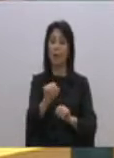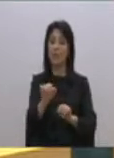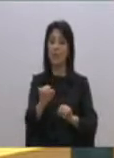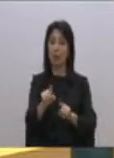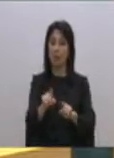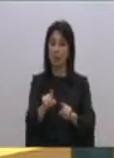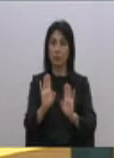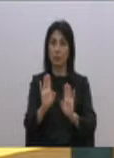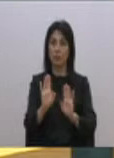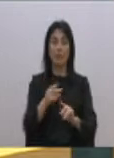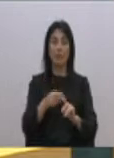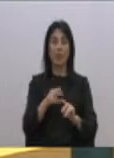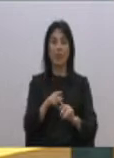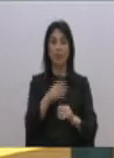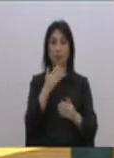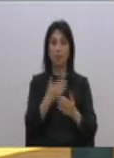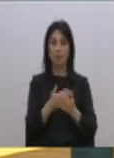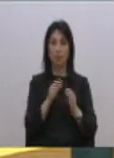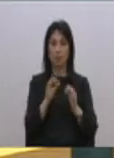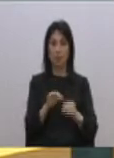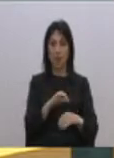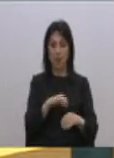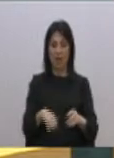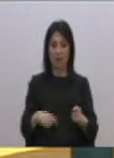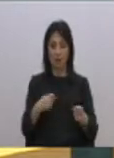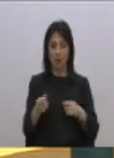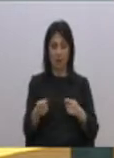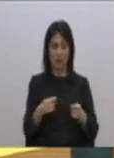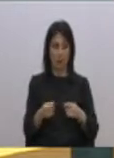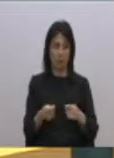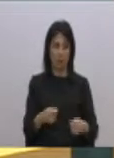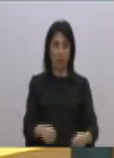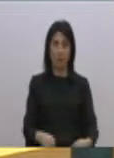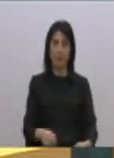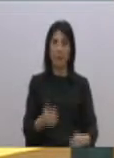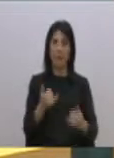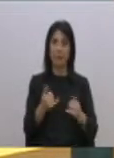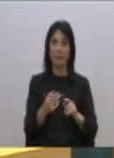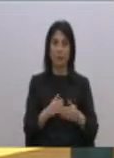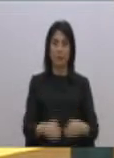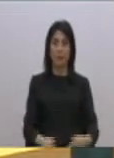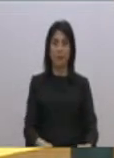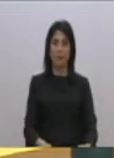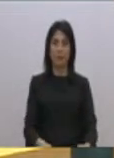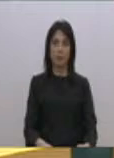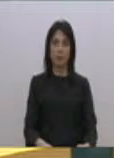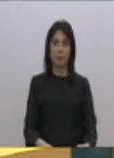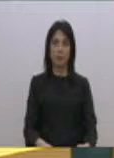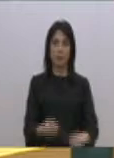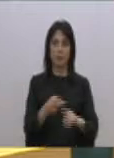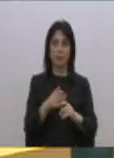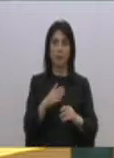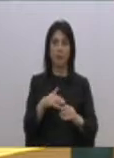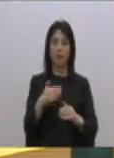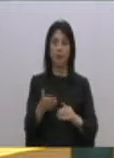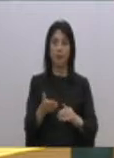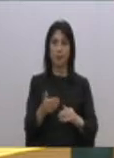გაიპაროს. მიანიშნებს სწორედ კლანურ მართველობაზე. ეხლა მეორე პრობლემა ეს არის